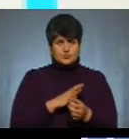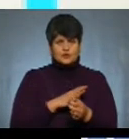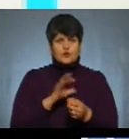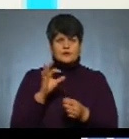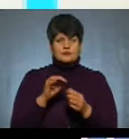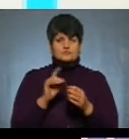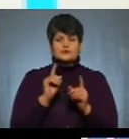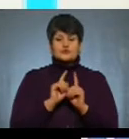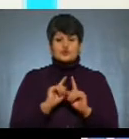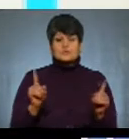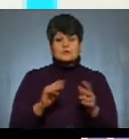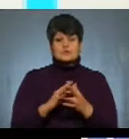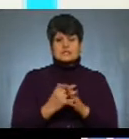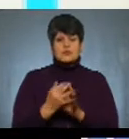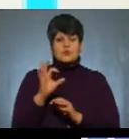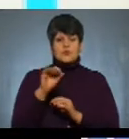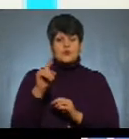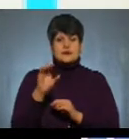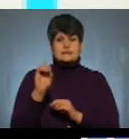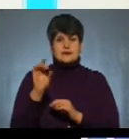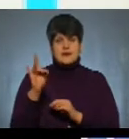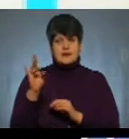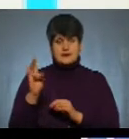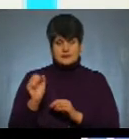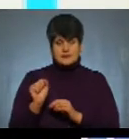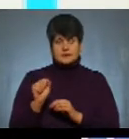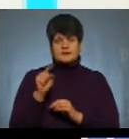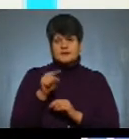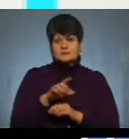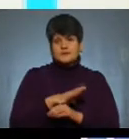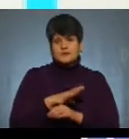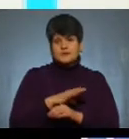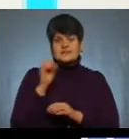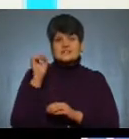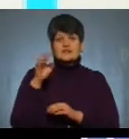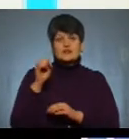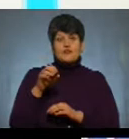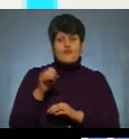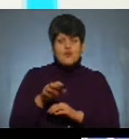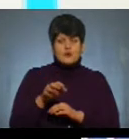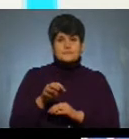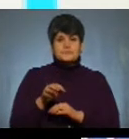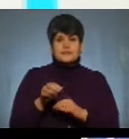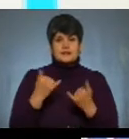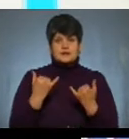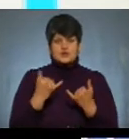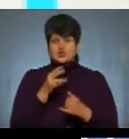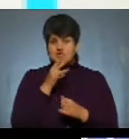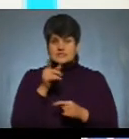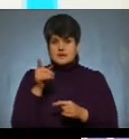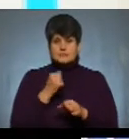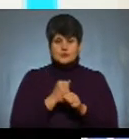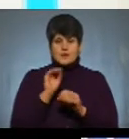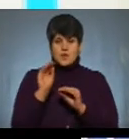населеному пункті Озерна, де був так званий, як так можна назвати його, світлофор. На даний час